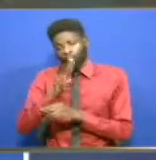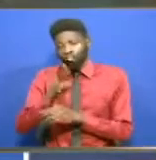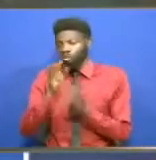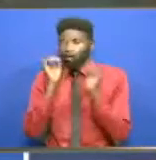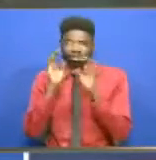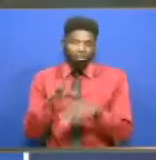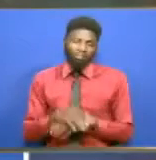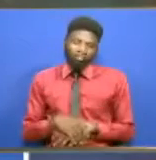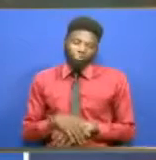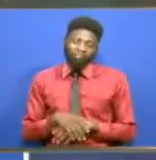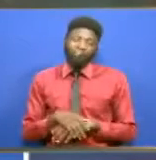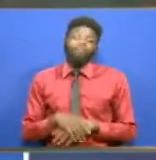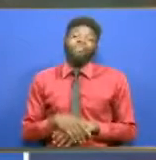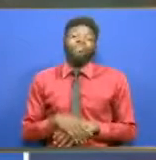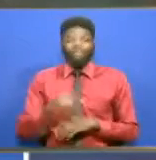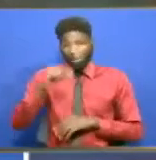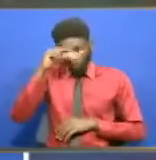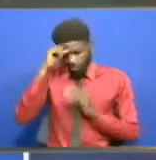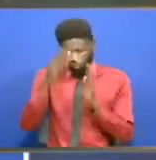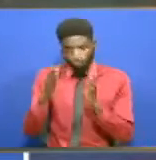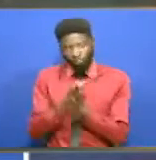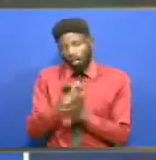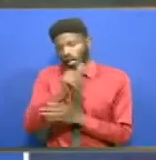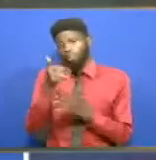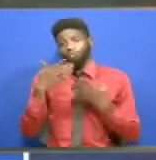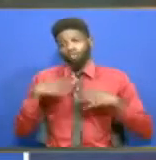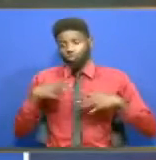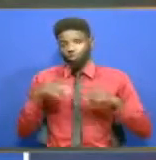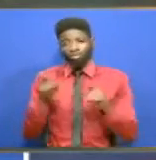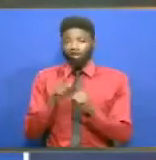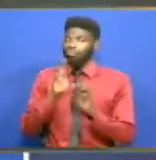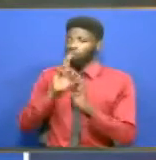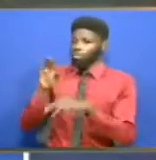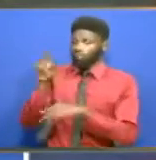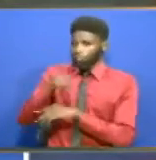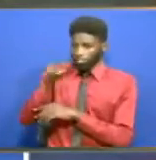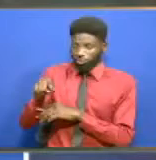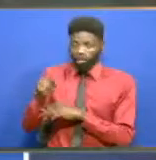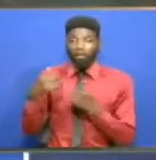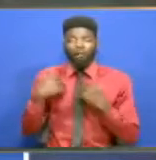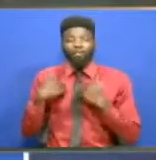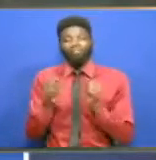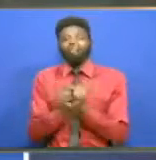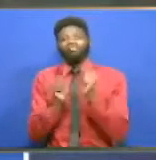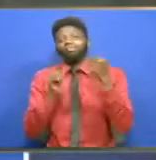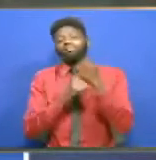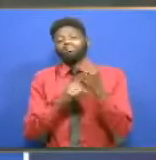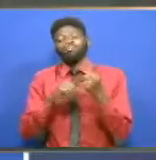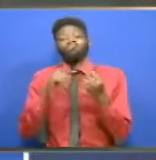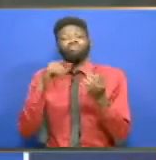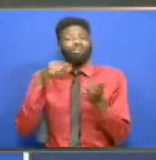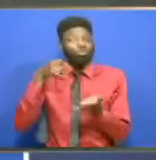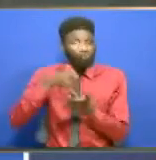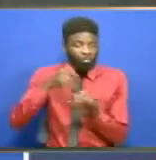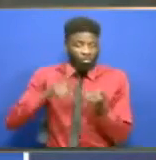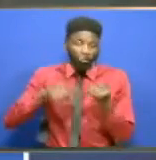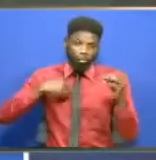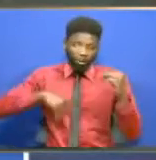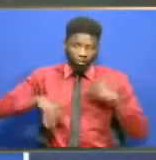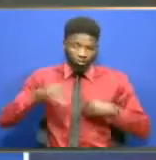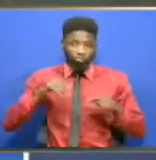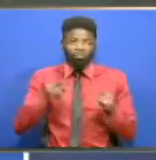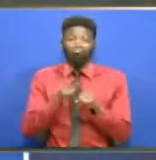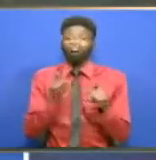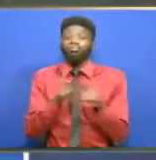utaratibu ufaao. Gavana huyo na washtakiwa wenza walishtakiwa kwa makosa 16 yanayohusiana na ufisadi na